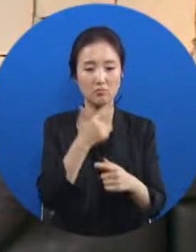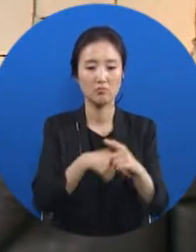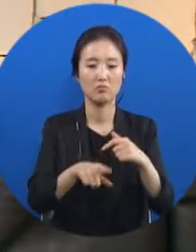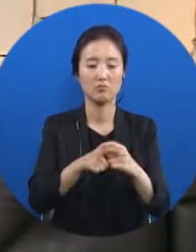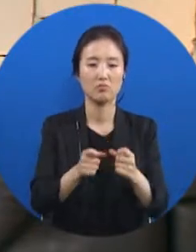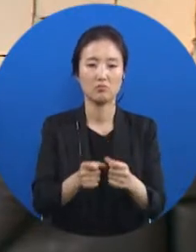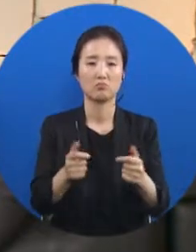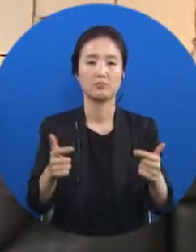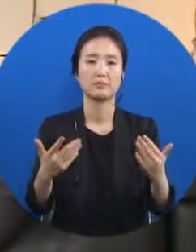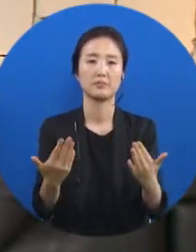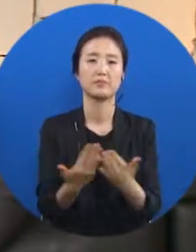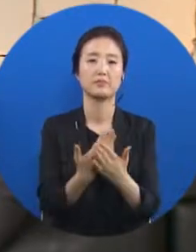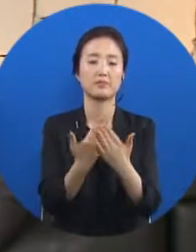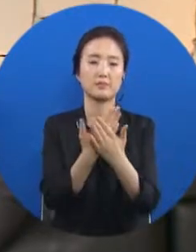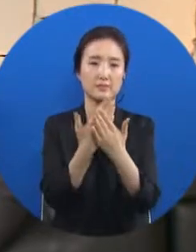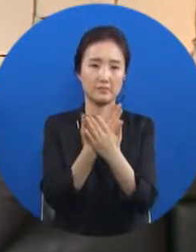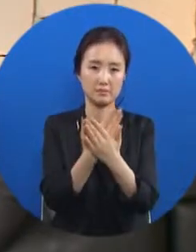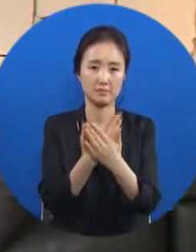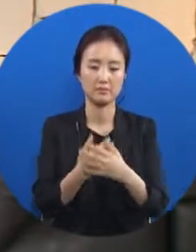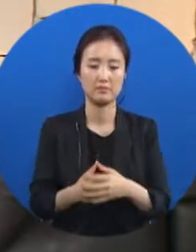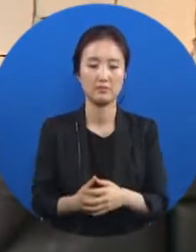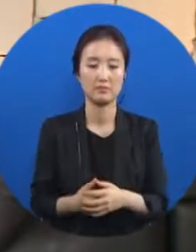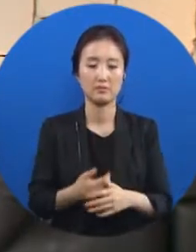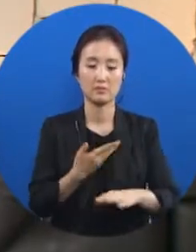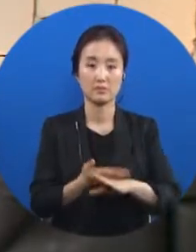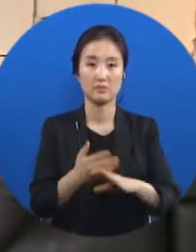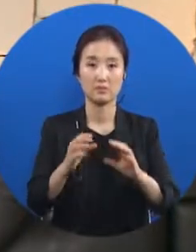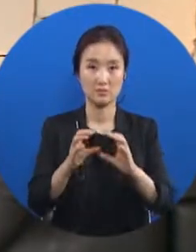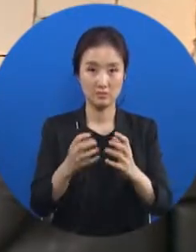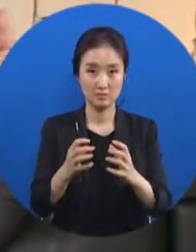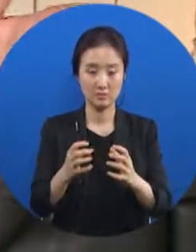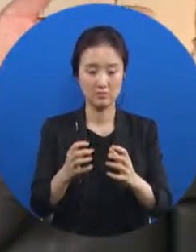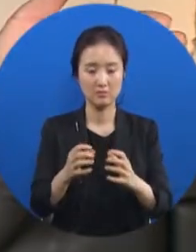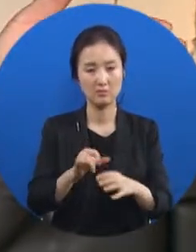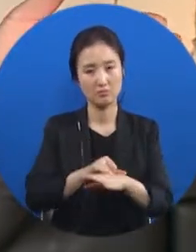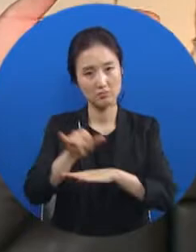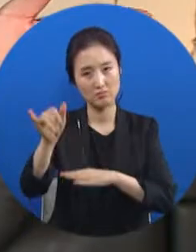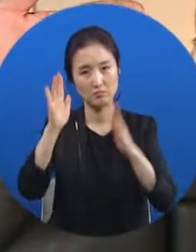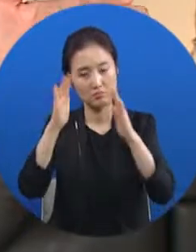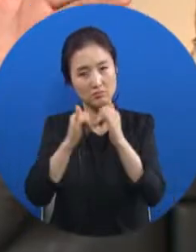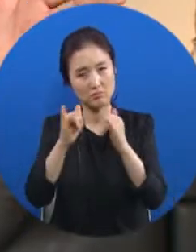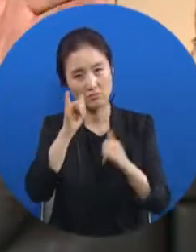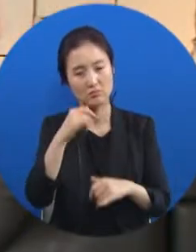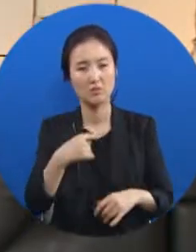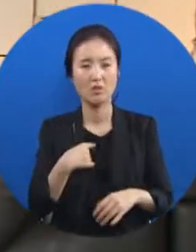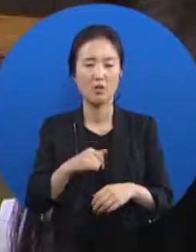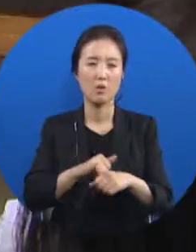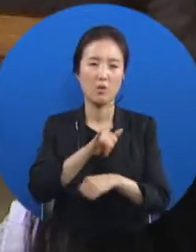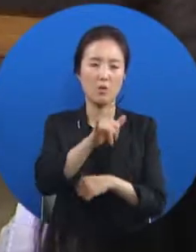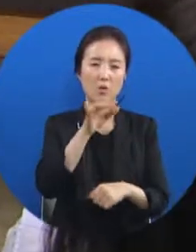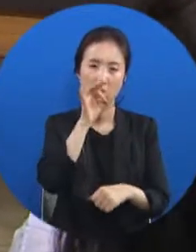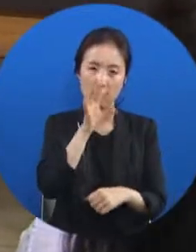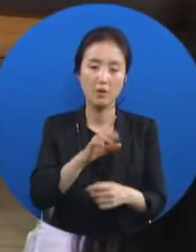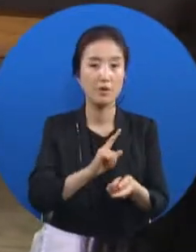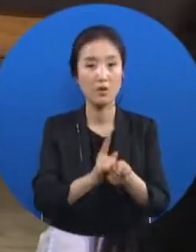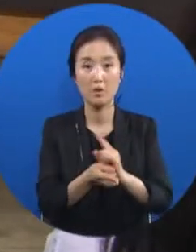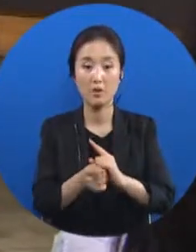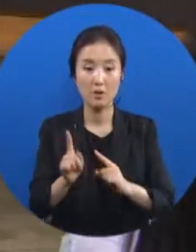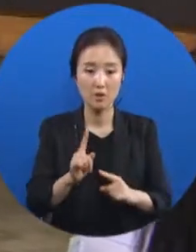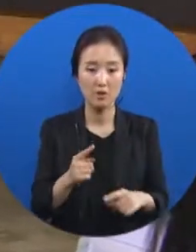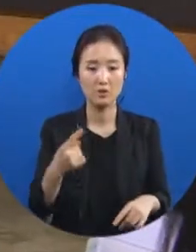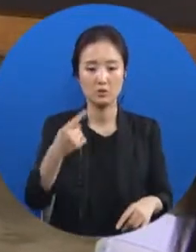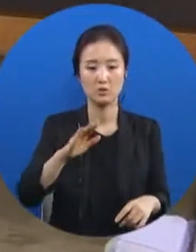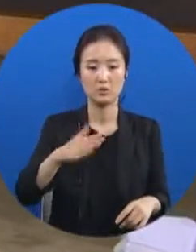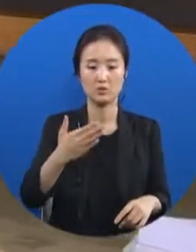튀어지기 시작하면서 남들은 어학연수를 가는데 저는 어학연수를 갈 수는 없잖아요. 그래서 97년도에도 겨울에